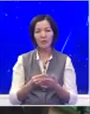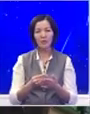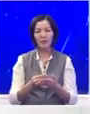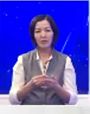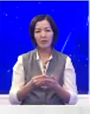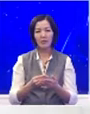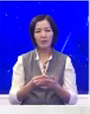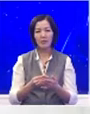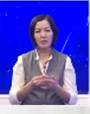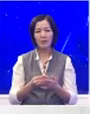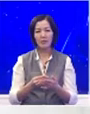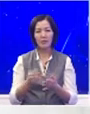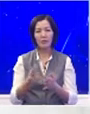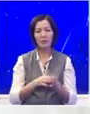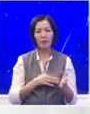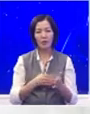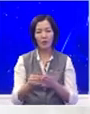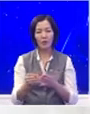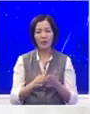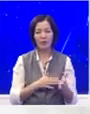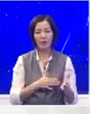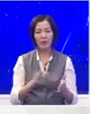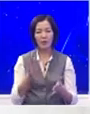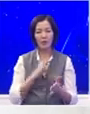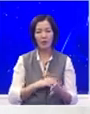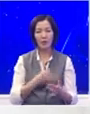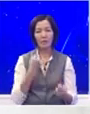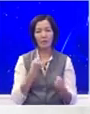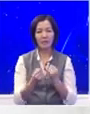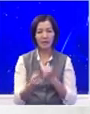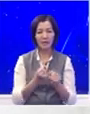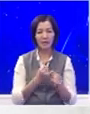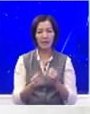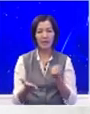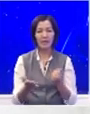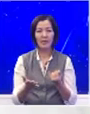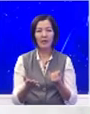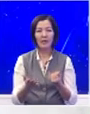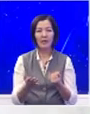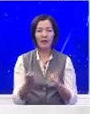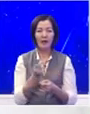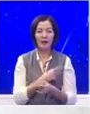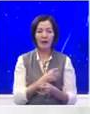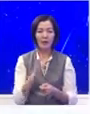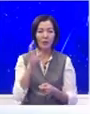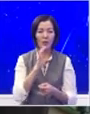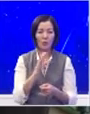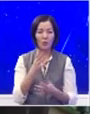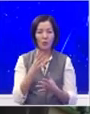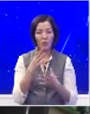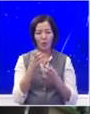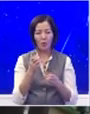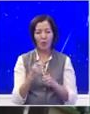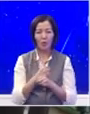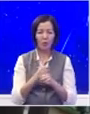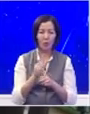суретін салғанда бояуларды қолдандым. Ол бояулар сары түс, ақ түс, көк түс, және де